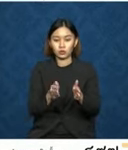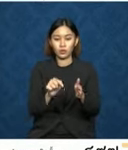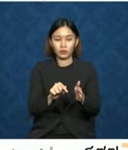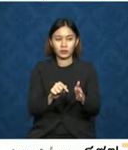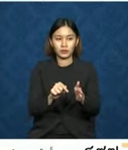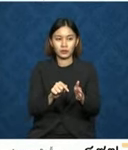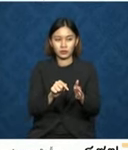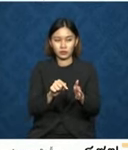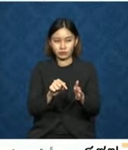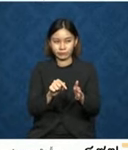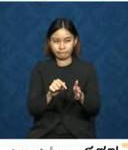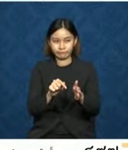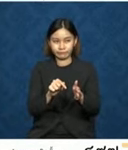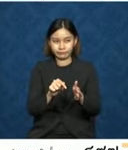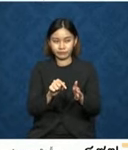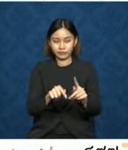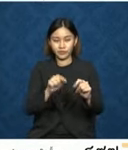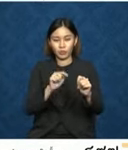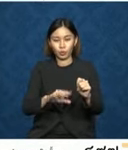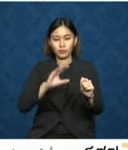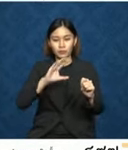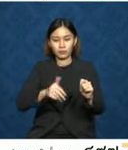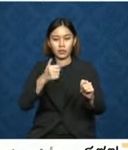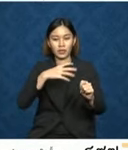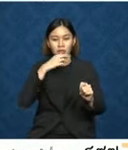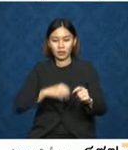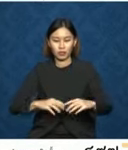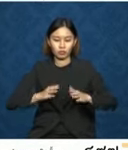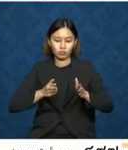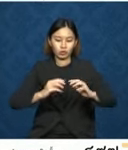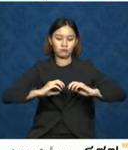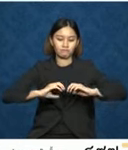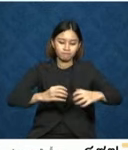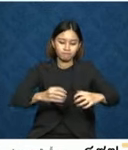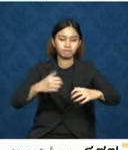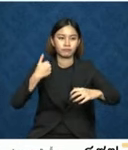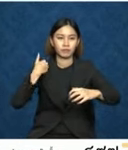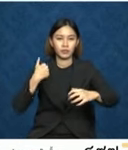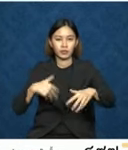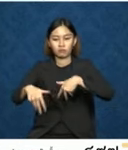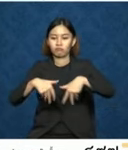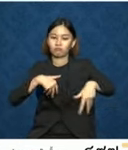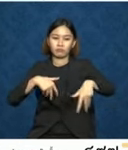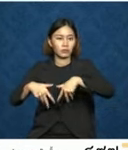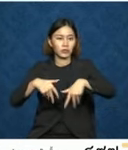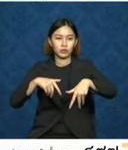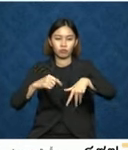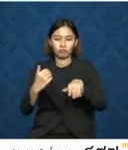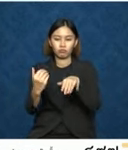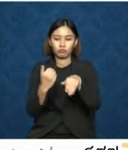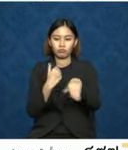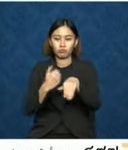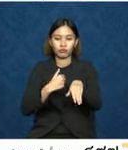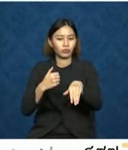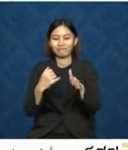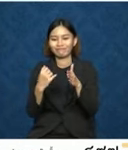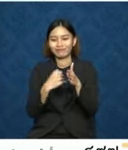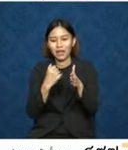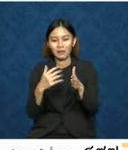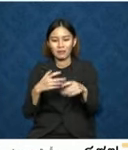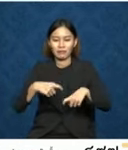นาดีบ้านขามเจริญนะครับตำบลเมืองเก่าถนนในซอยเป็นหลมเป็นบ่อนะครับไม่ไม่ประชาชนไม่สามารถสัญจรไปมาได้อย่างสะดวกนะครับ